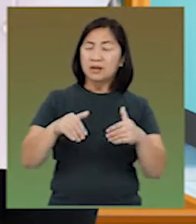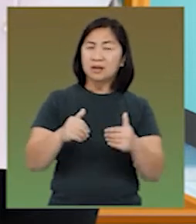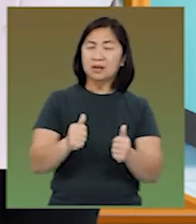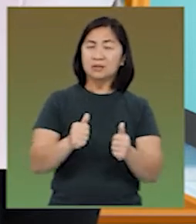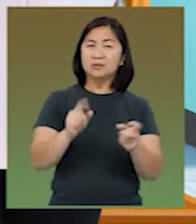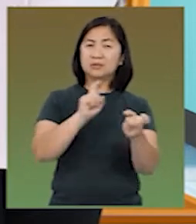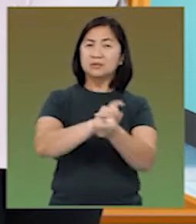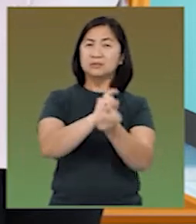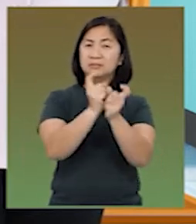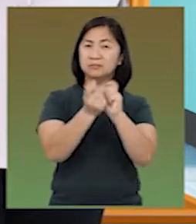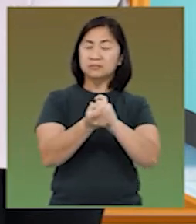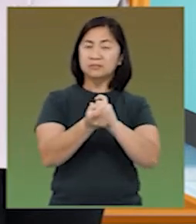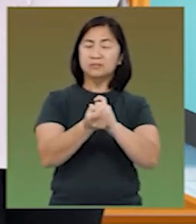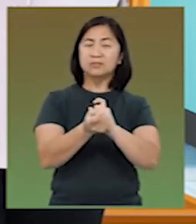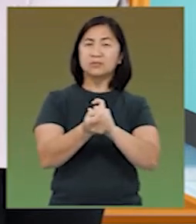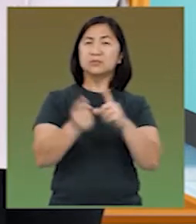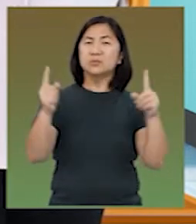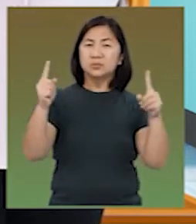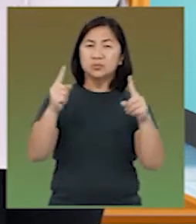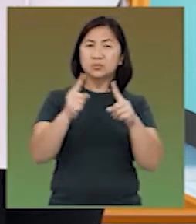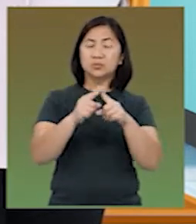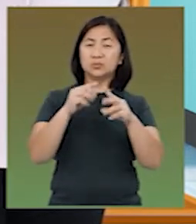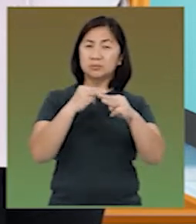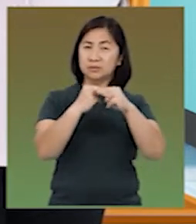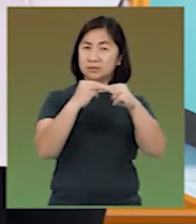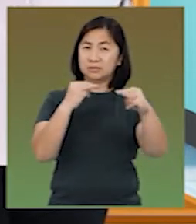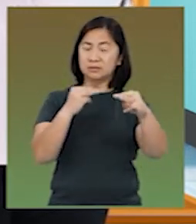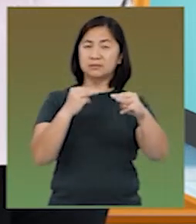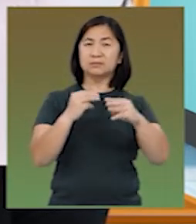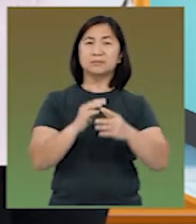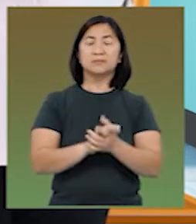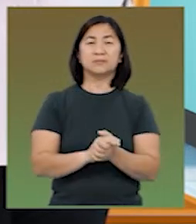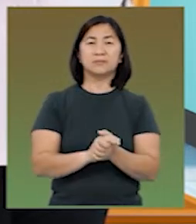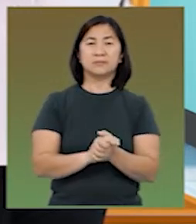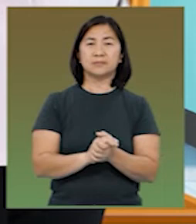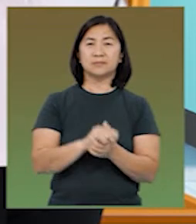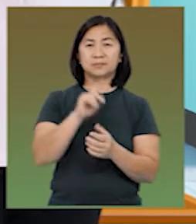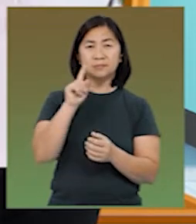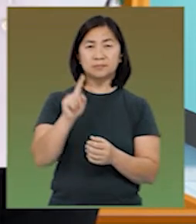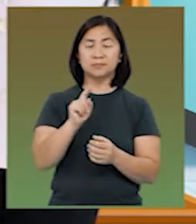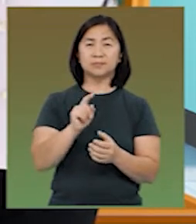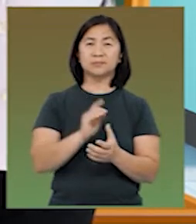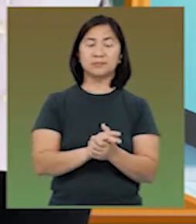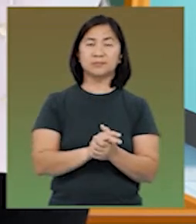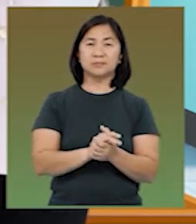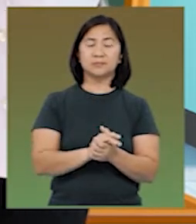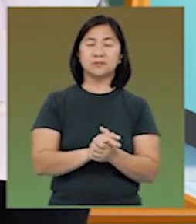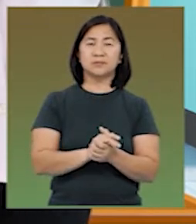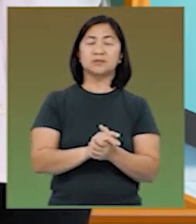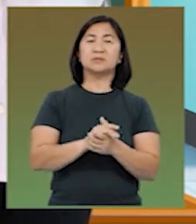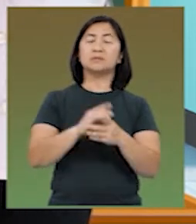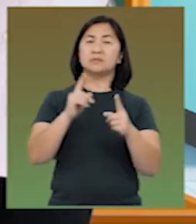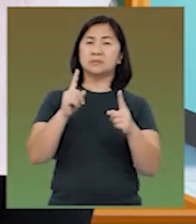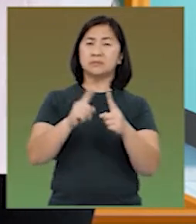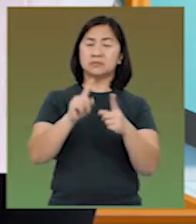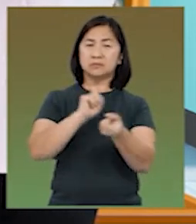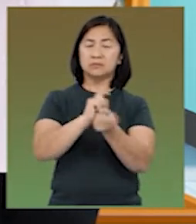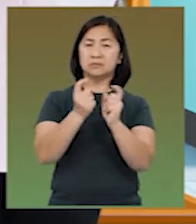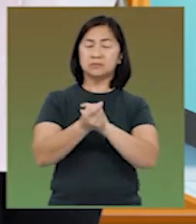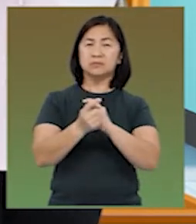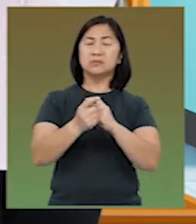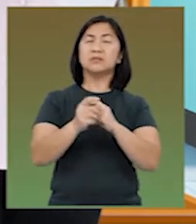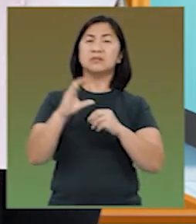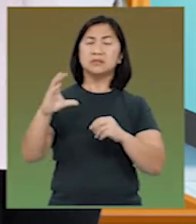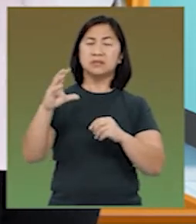Paano ang pag-convert dito into meters? convert centimeter